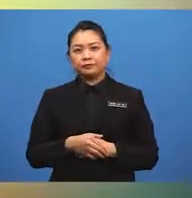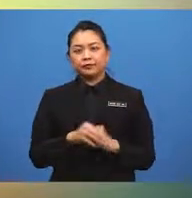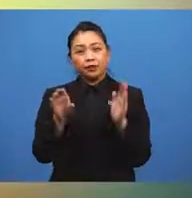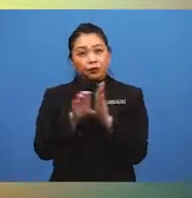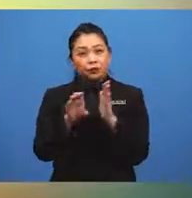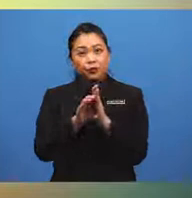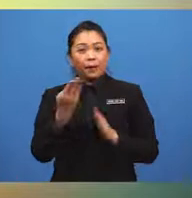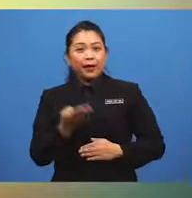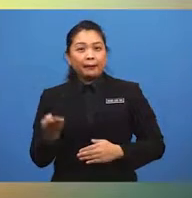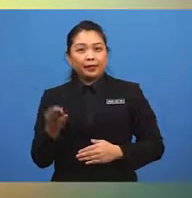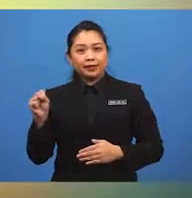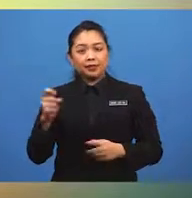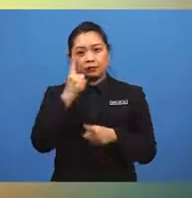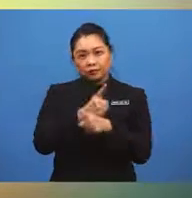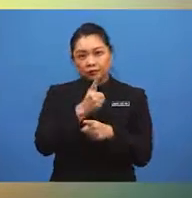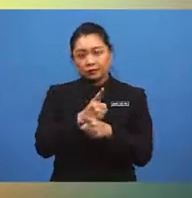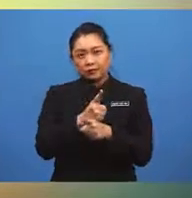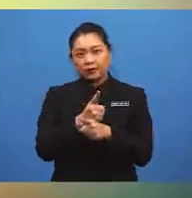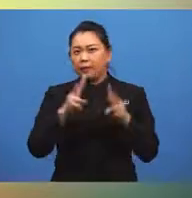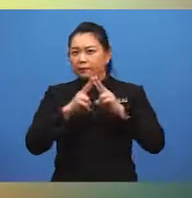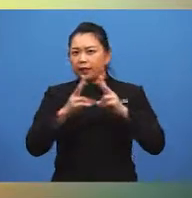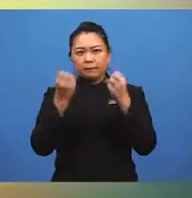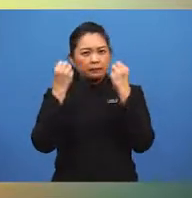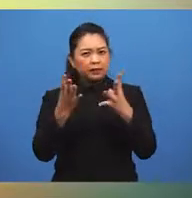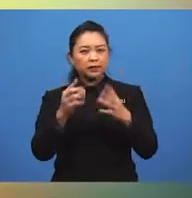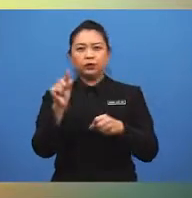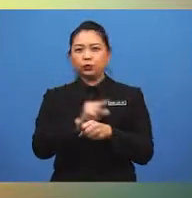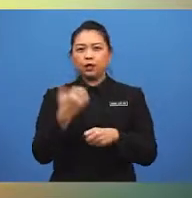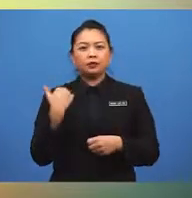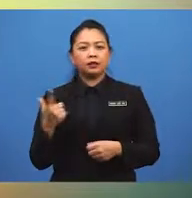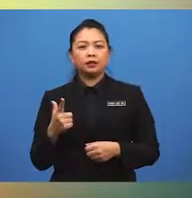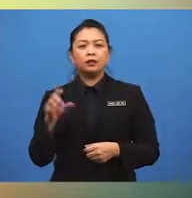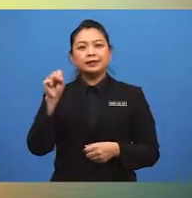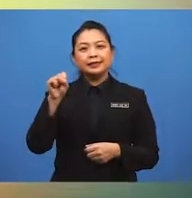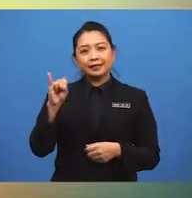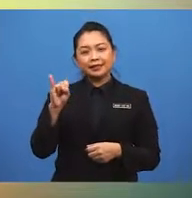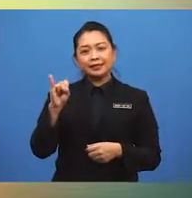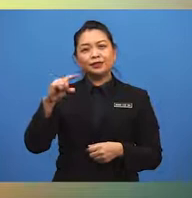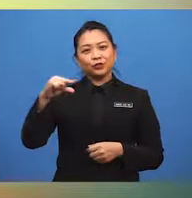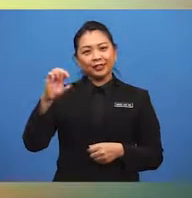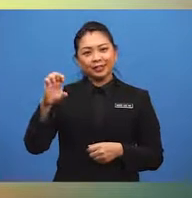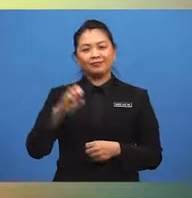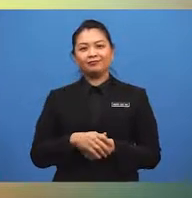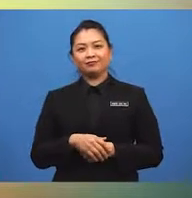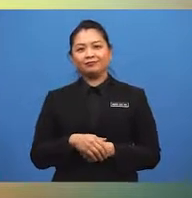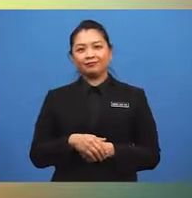Contoh bahan semiconductor tulen yang paling banyak digunakan adalah silikon dan